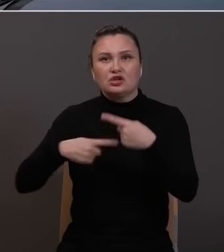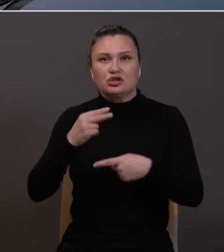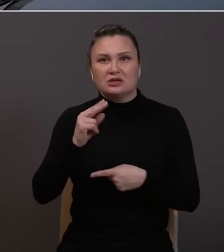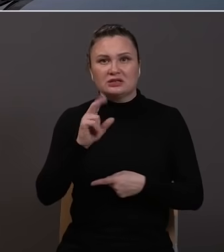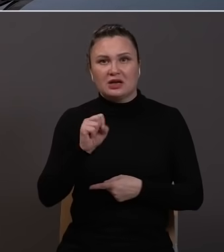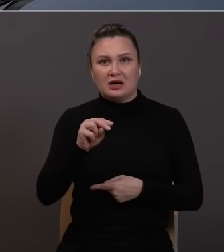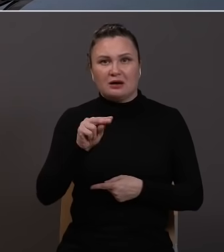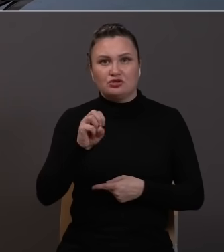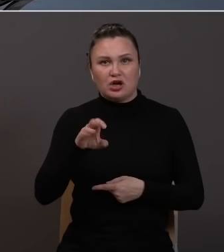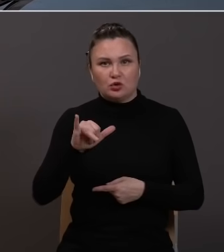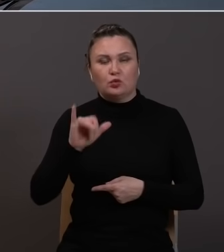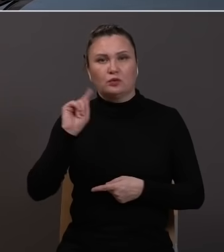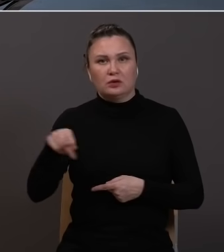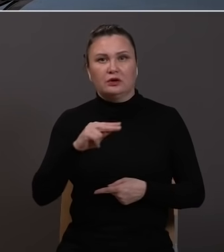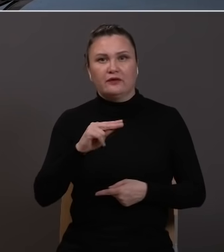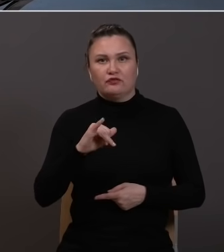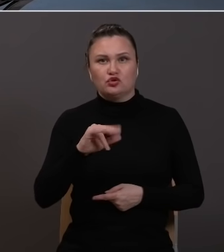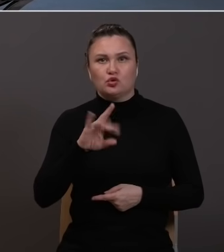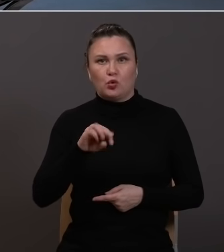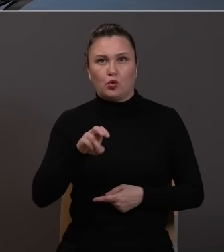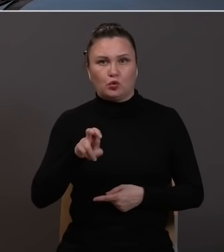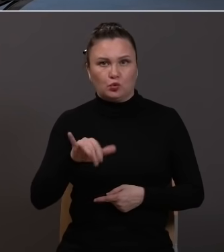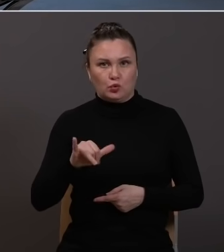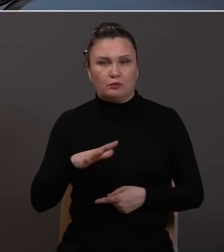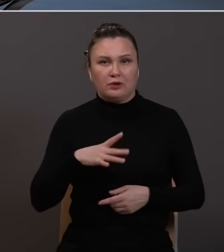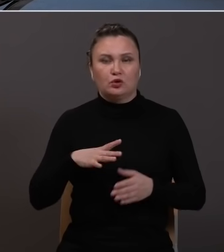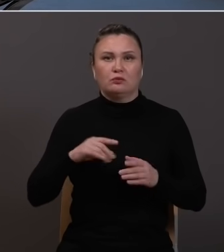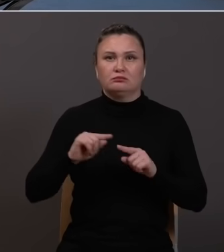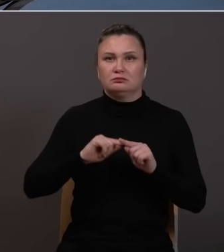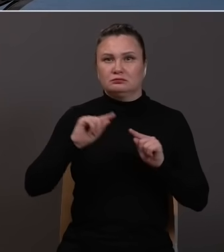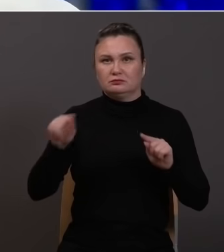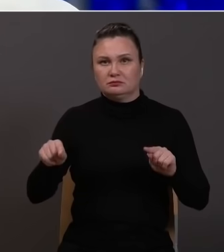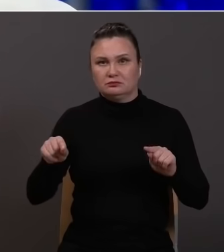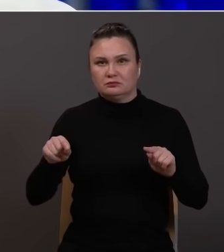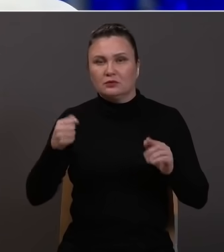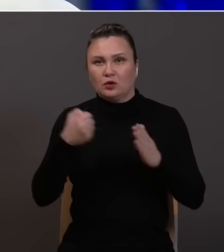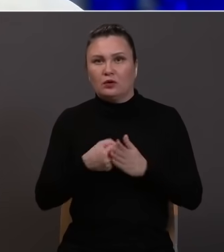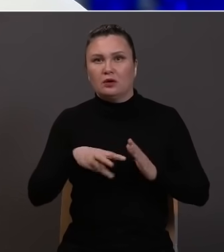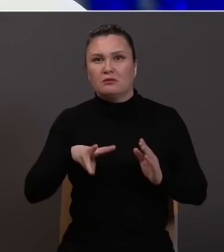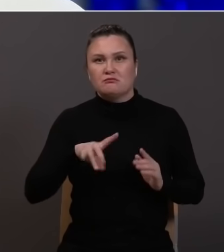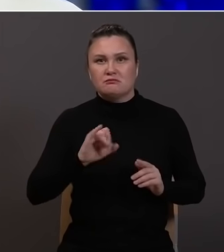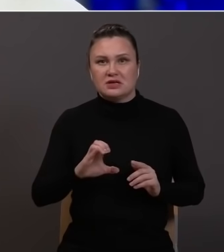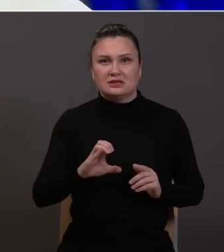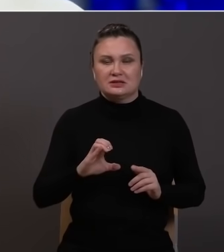Камчатку уходим до Чукотки. Доходим до самого восточного до самой восточной точки,